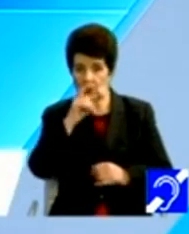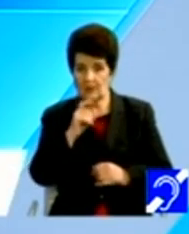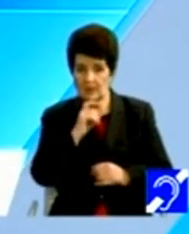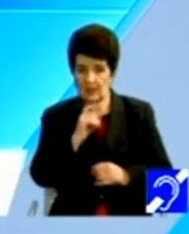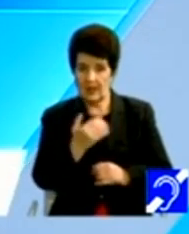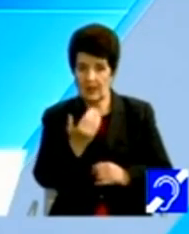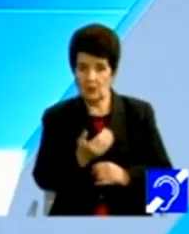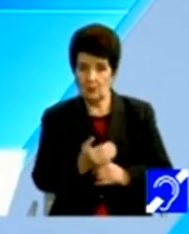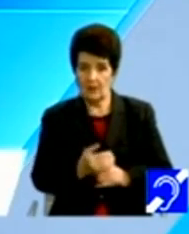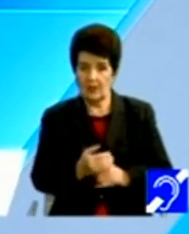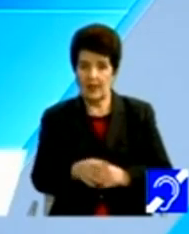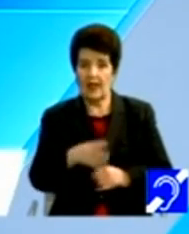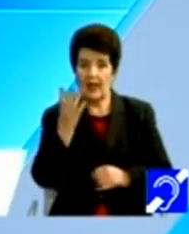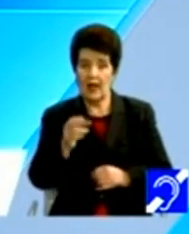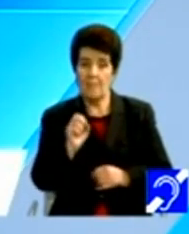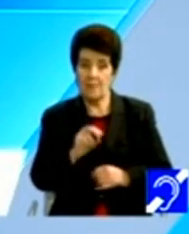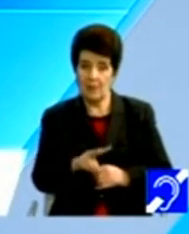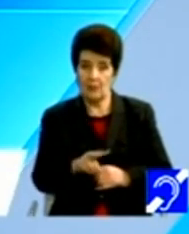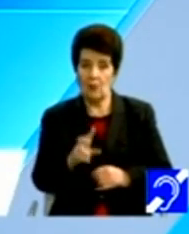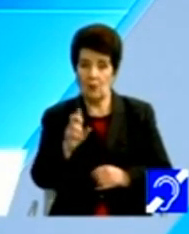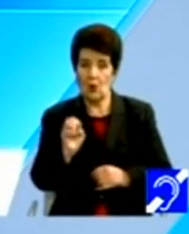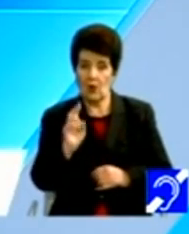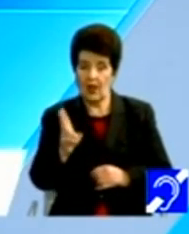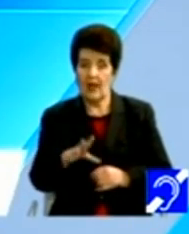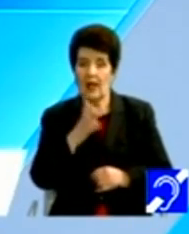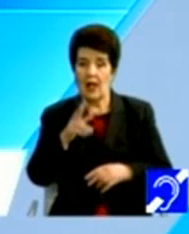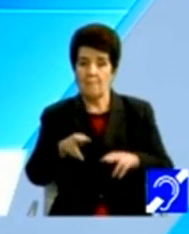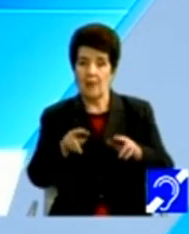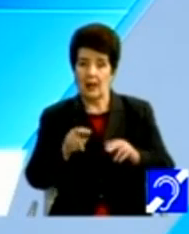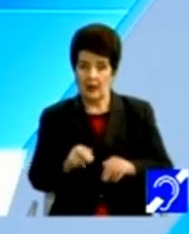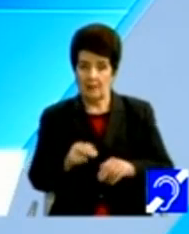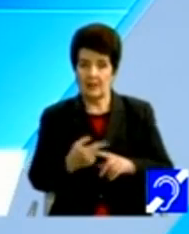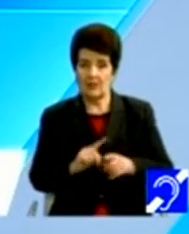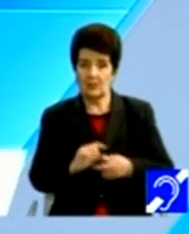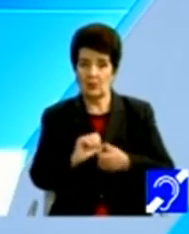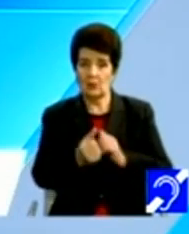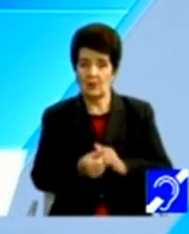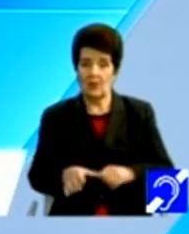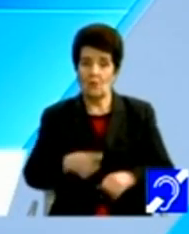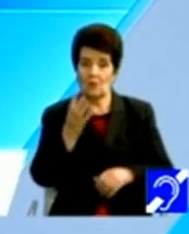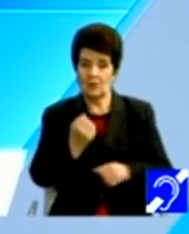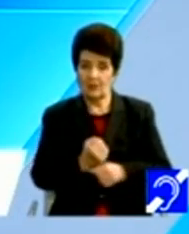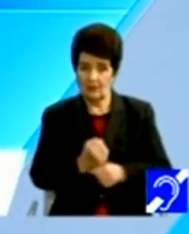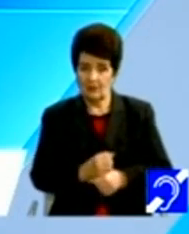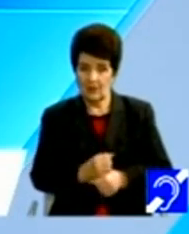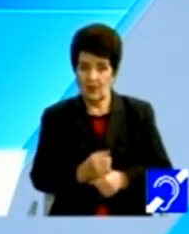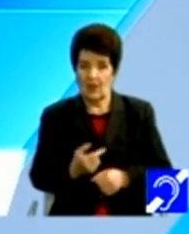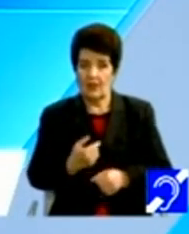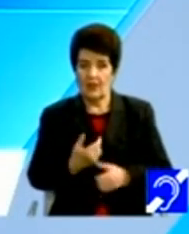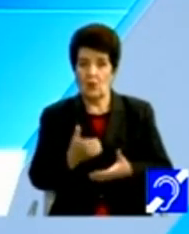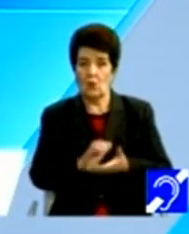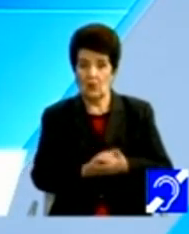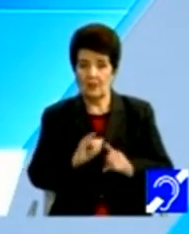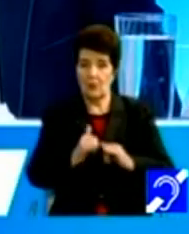că dumnealău era atunci membru a blocului, era în Parlament, când aceste modificări au fost operate în lege. Eu cunosc